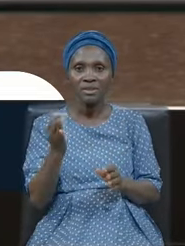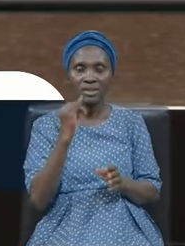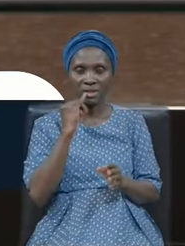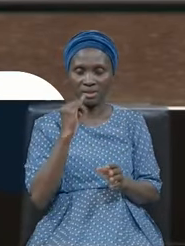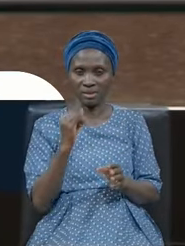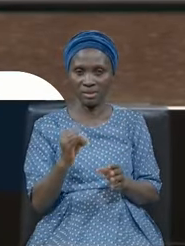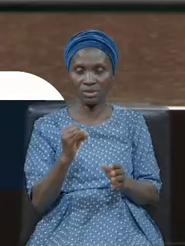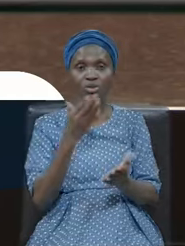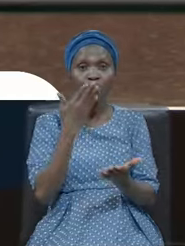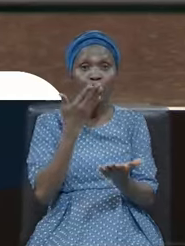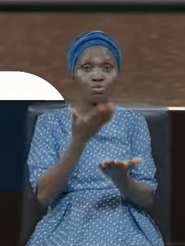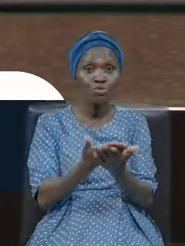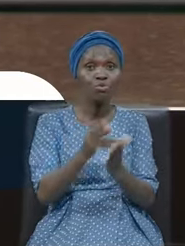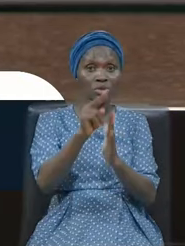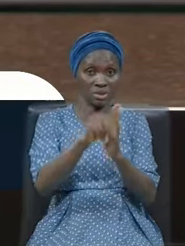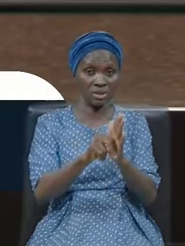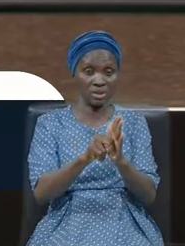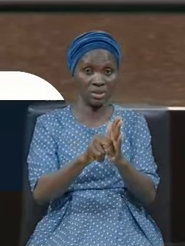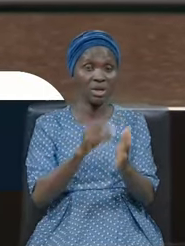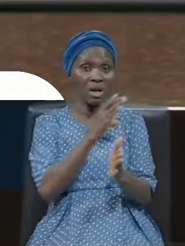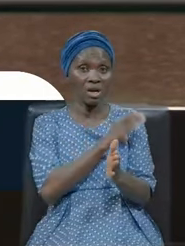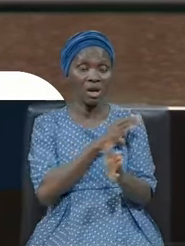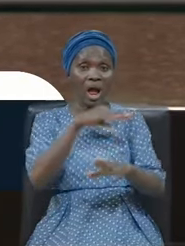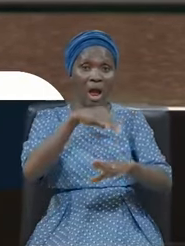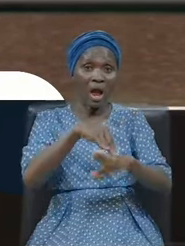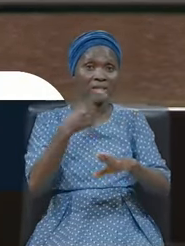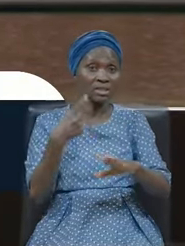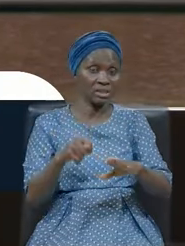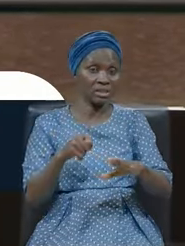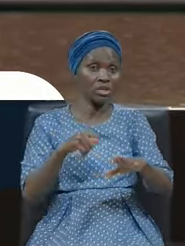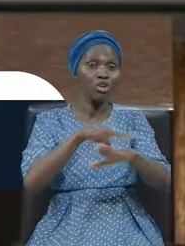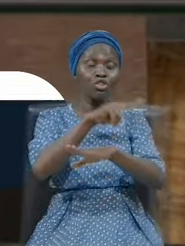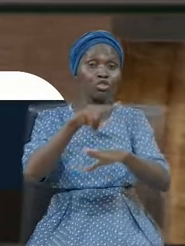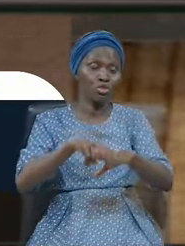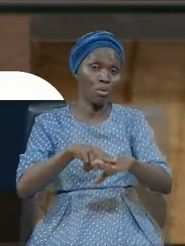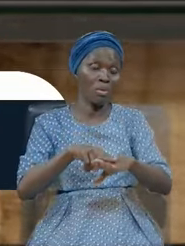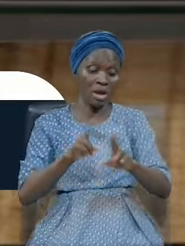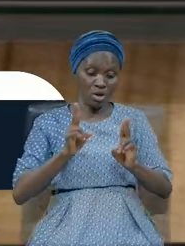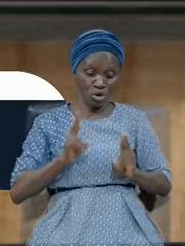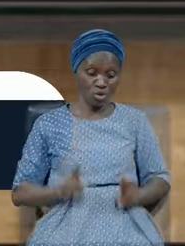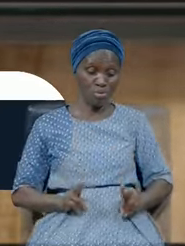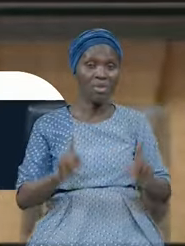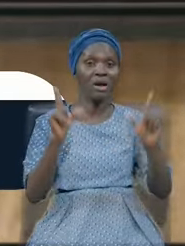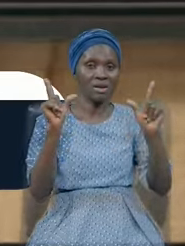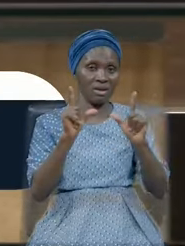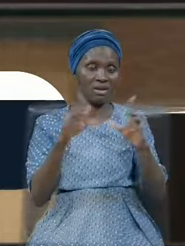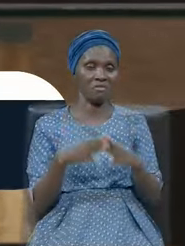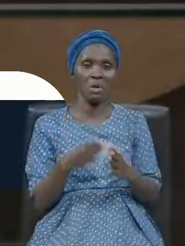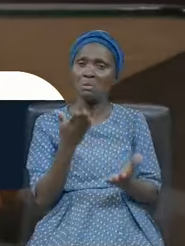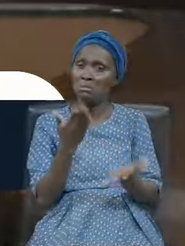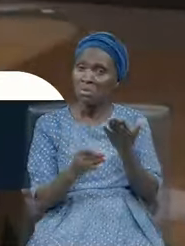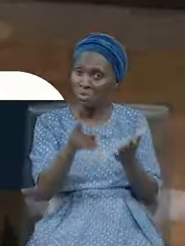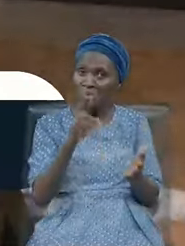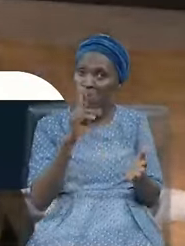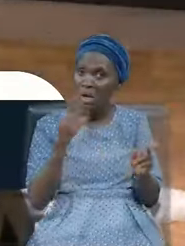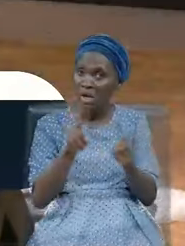niveau normal de l'homme peut-être vous êtes pareil et quelquesuns quelquesuns d'entre nous